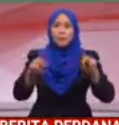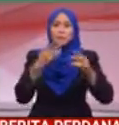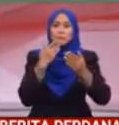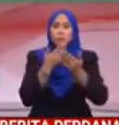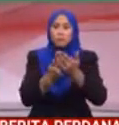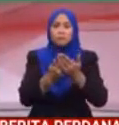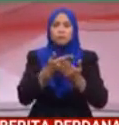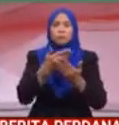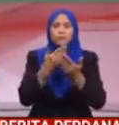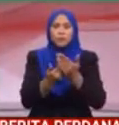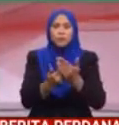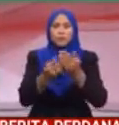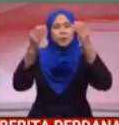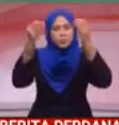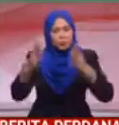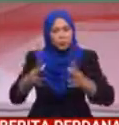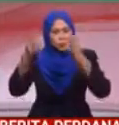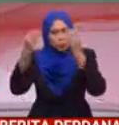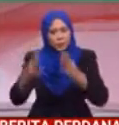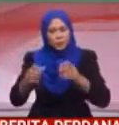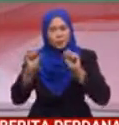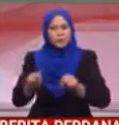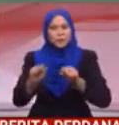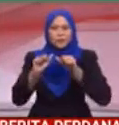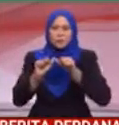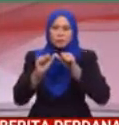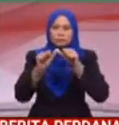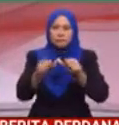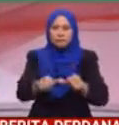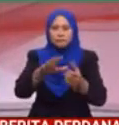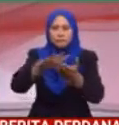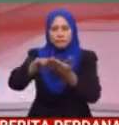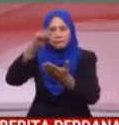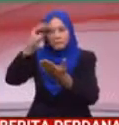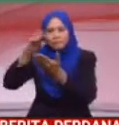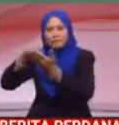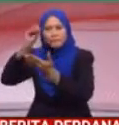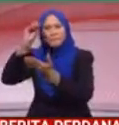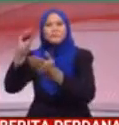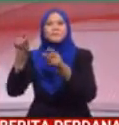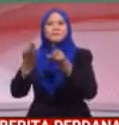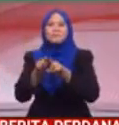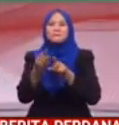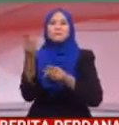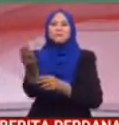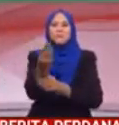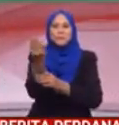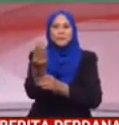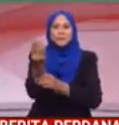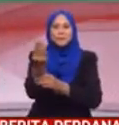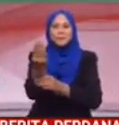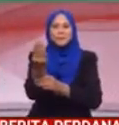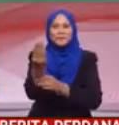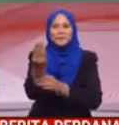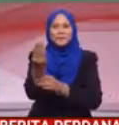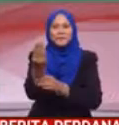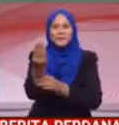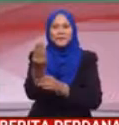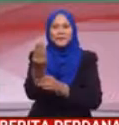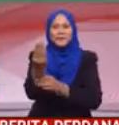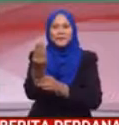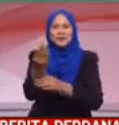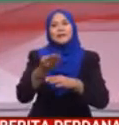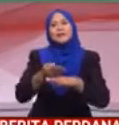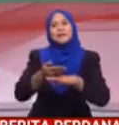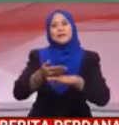bagi guru-guru dan murid-murid meneruskan pengajaran dan pembelajaran seperti biasa, seperti yang telah